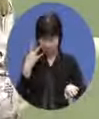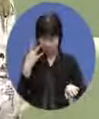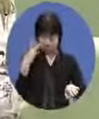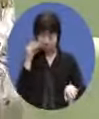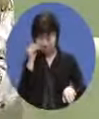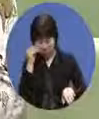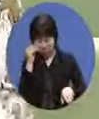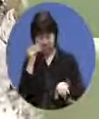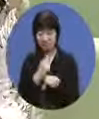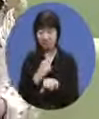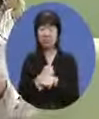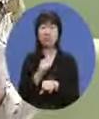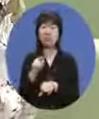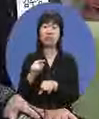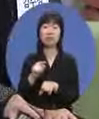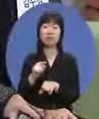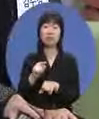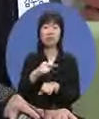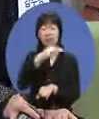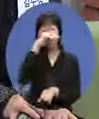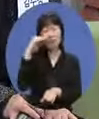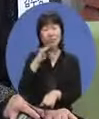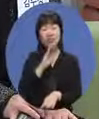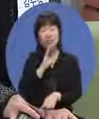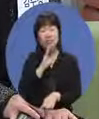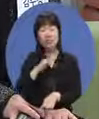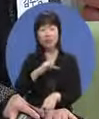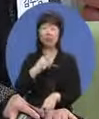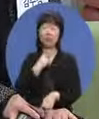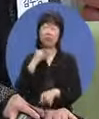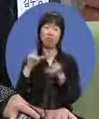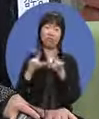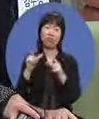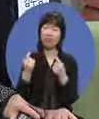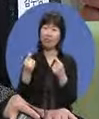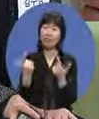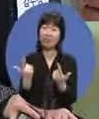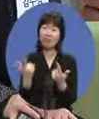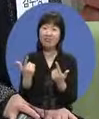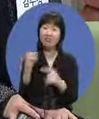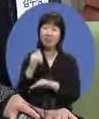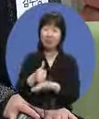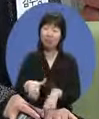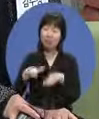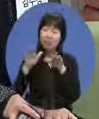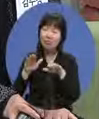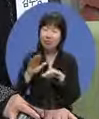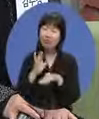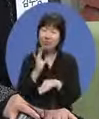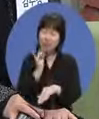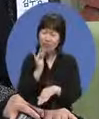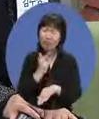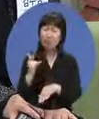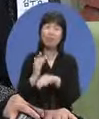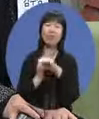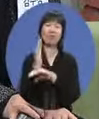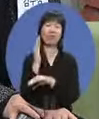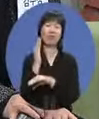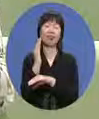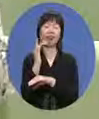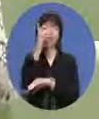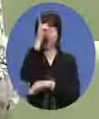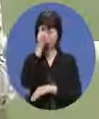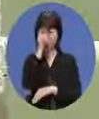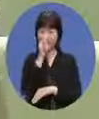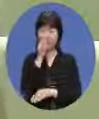그걸 갖다 아니죠. 놓는 게 그게 뭐 꼭 바람직하겠습니까? 우리가 원하는 모습이 그런 모습은 아니잖아요. 네. 나중에 커서. 아니, 물론 뭐 너무 지나친 거. 그건